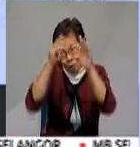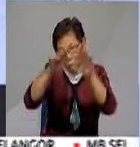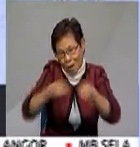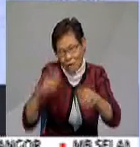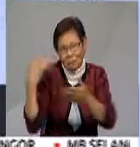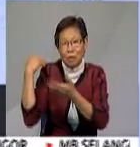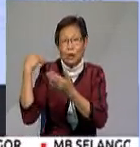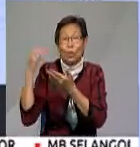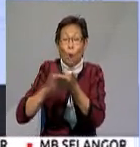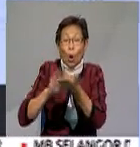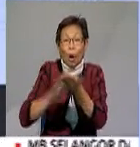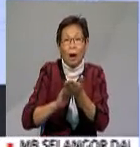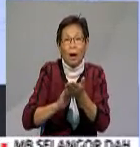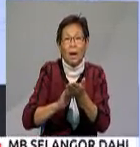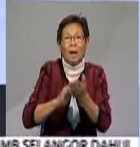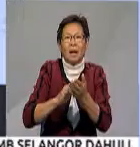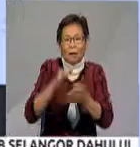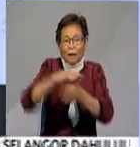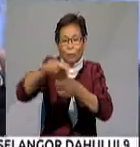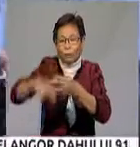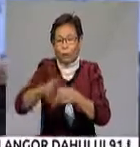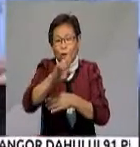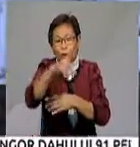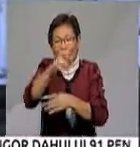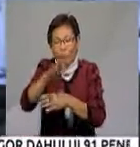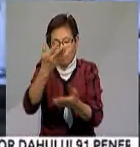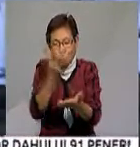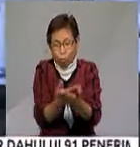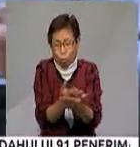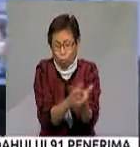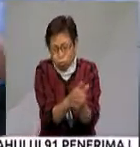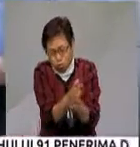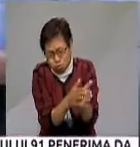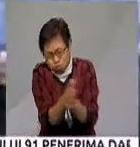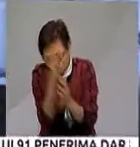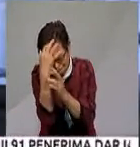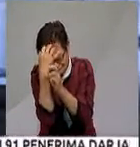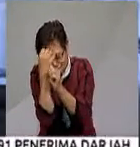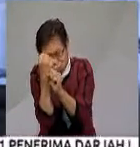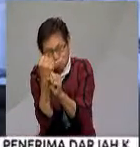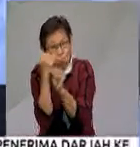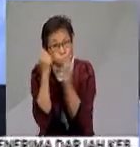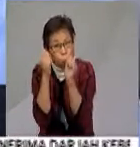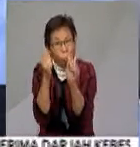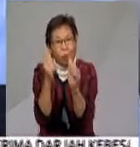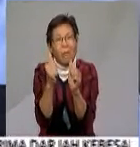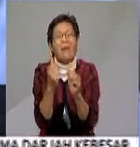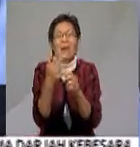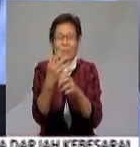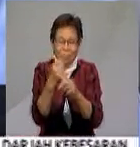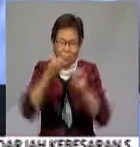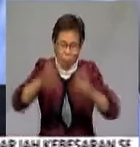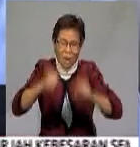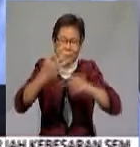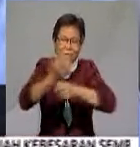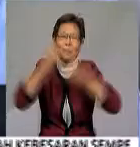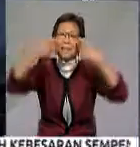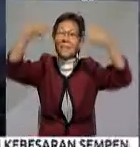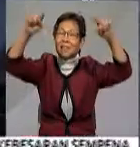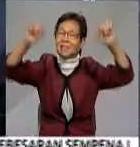Keputusan UPSR yang diumumkan baru-baru ini membuktikan kesungguhan dan tekad yang tinggi mampu menuai kejayaan yang